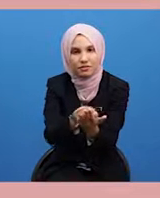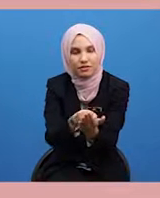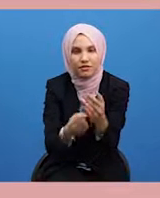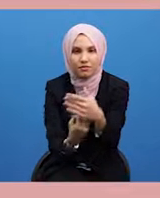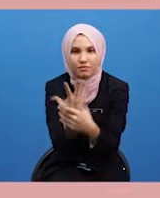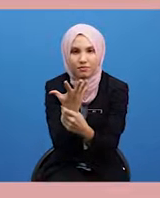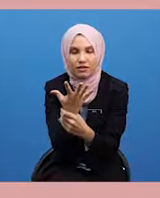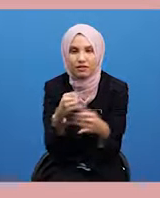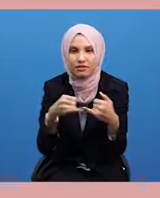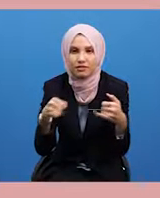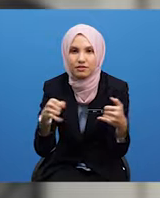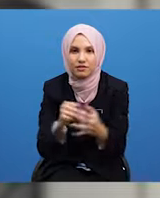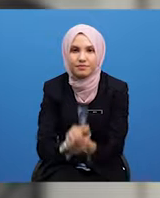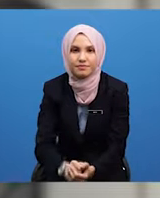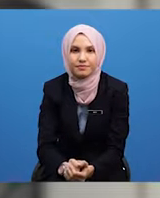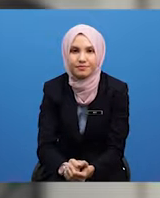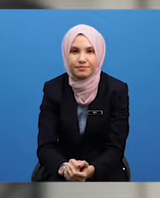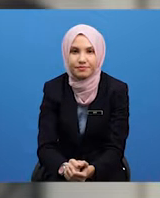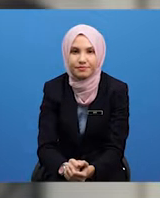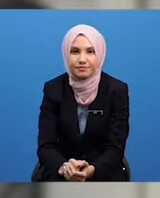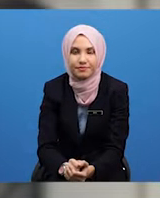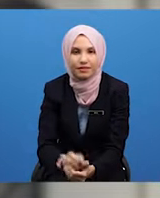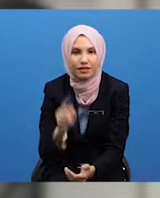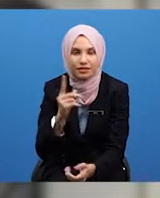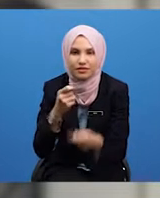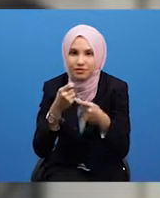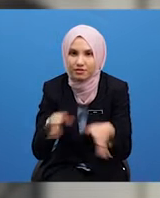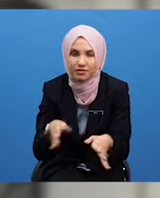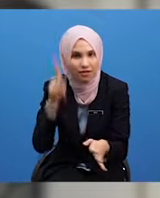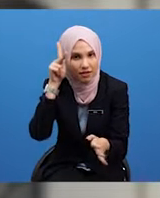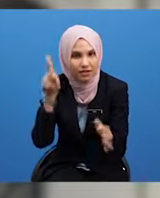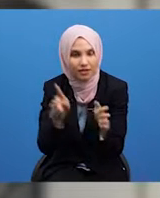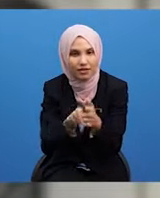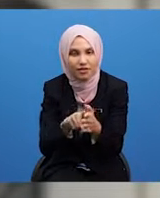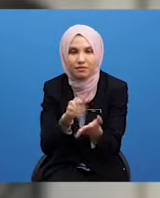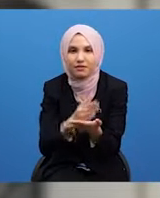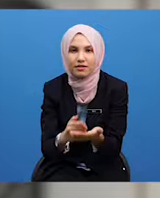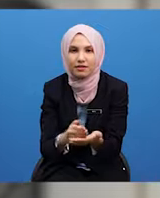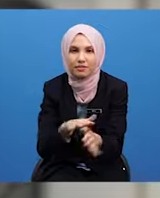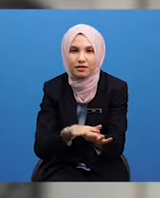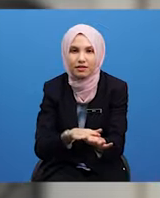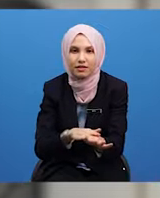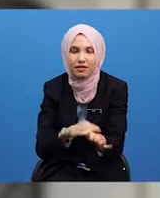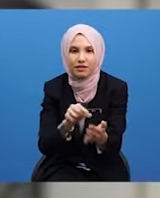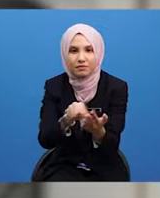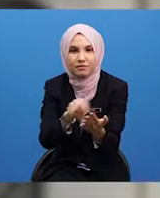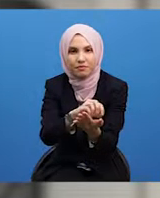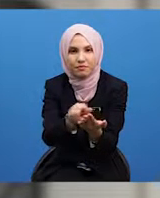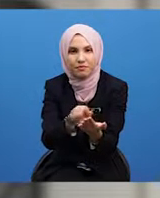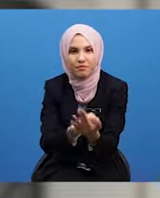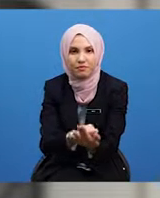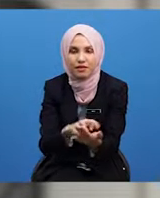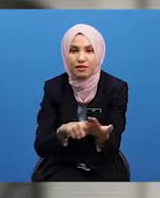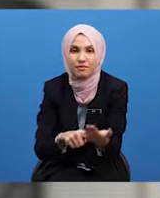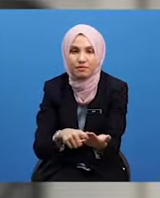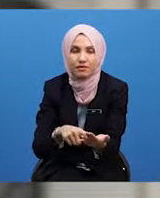jenis ini. Baiklah, kita sudah mengenali struktur pada biji benih. Apakah yang patut kita lakukan